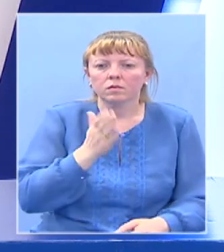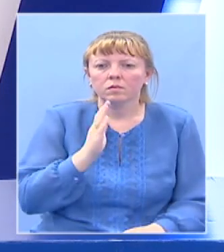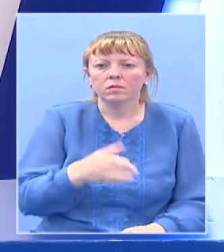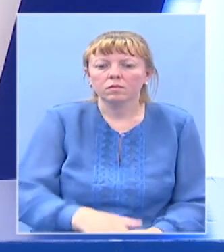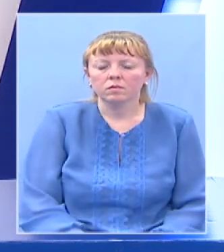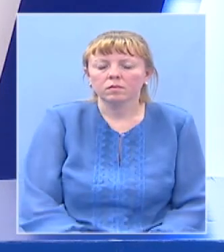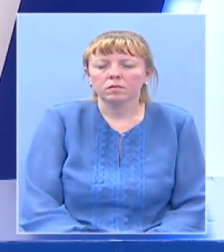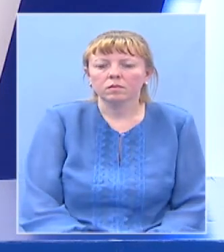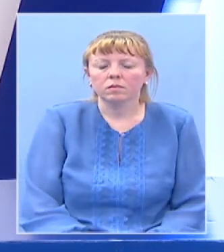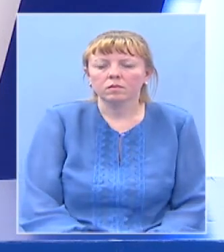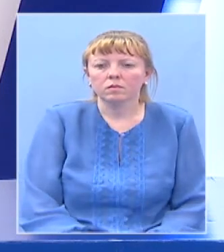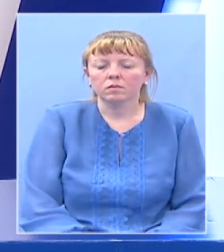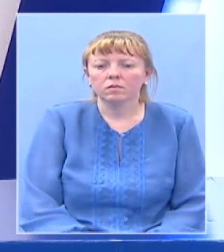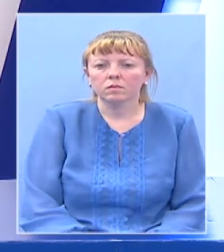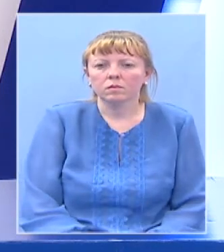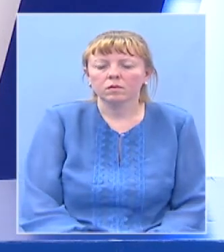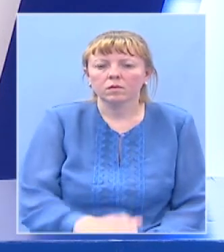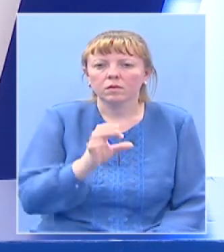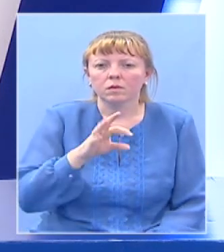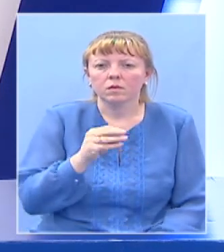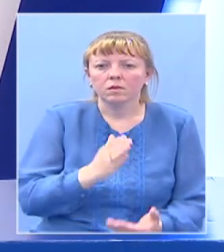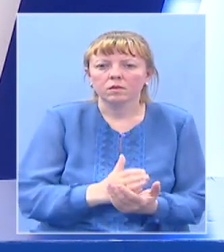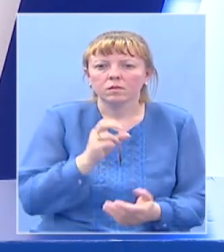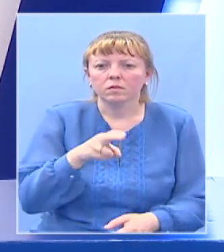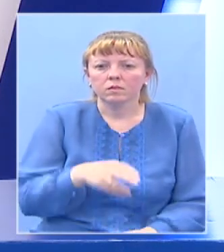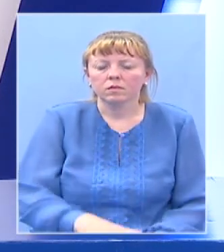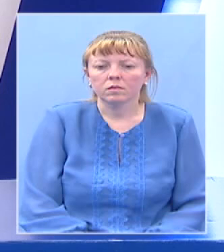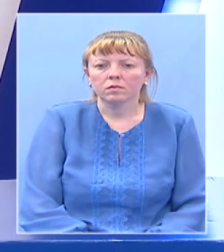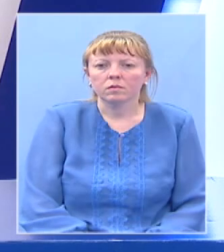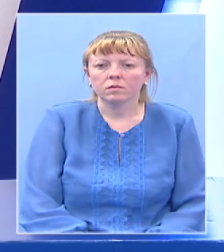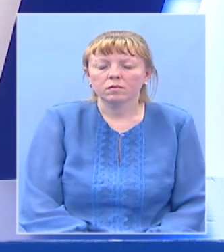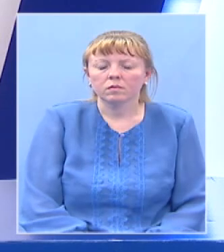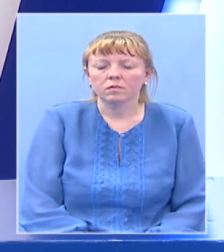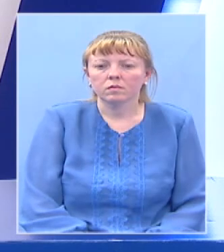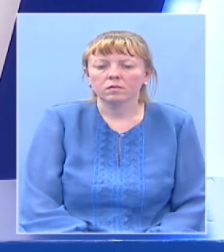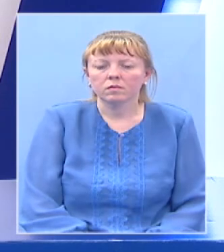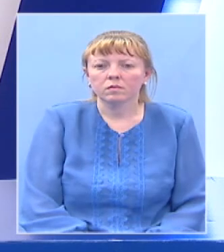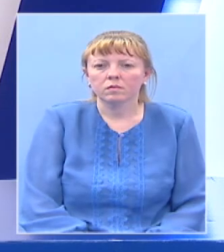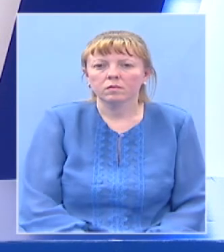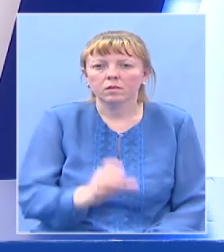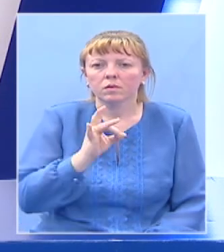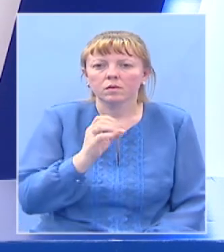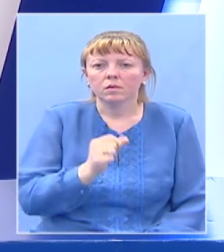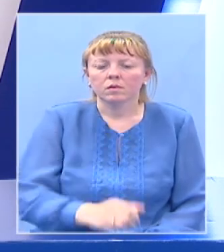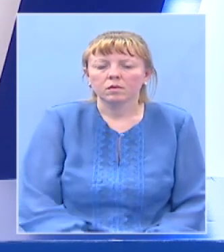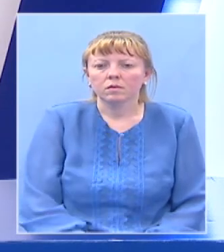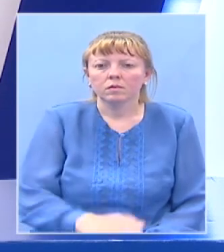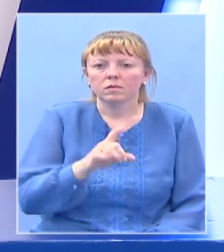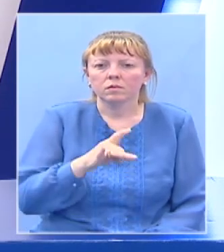контроля также в принципе у руководство имеется доступ полностью анализирует данные э камеры